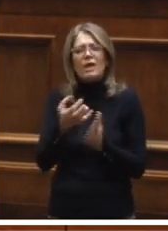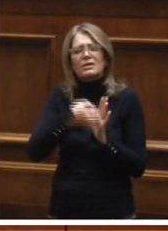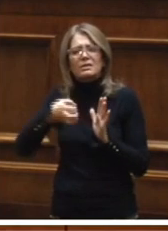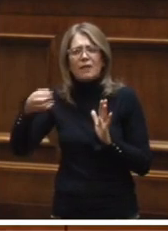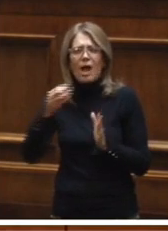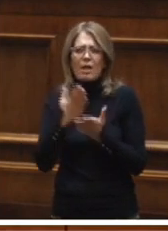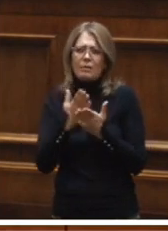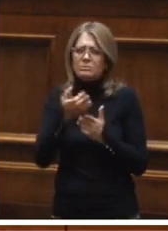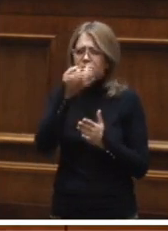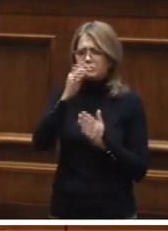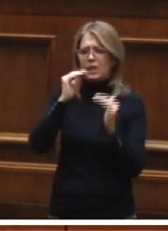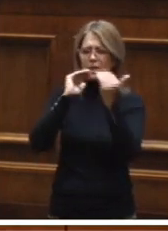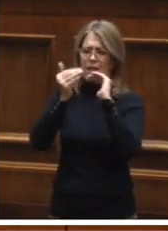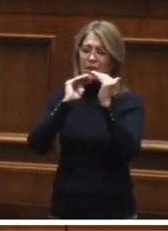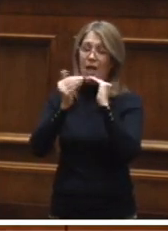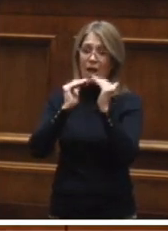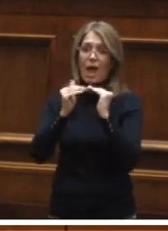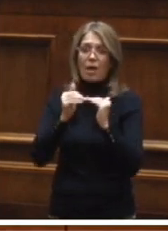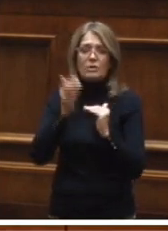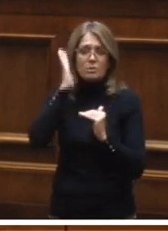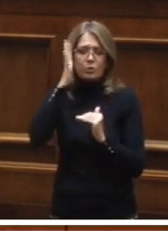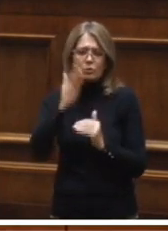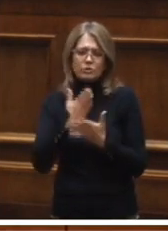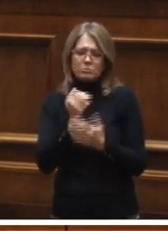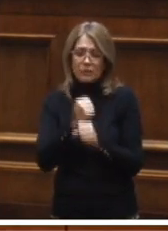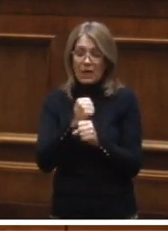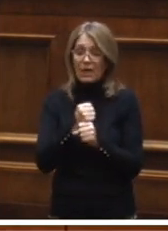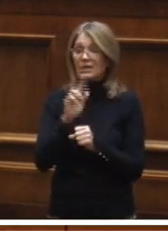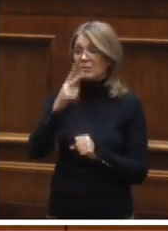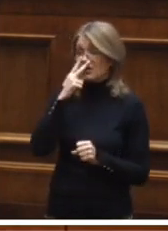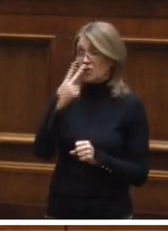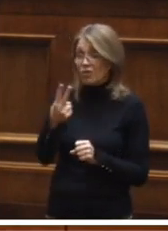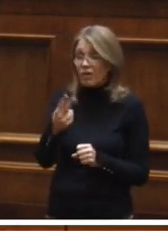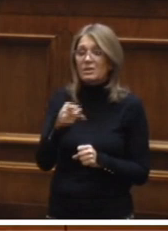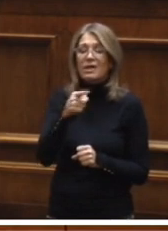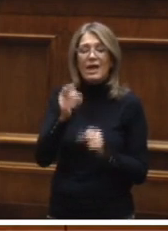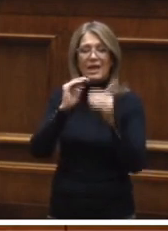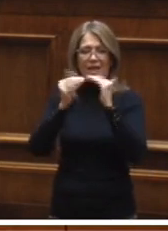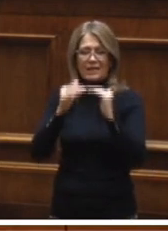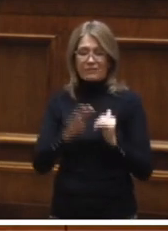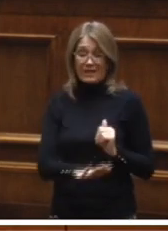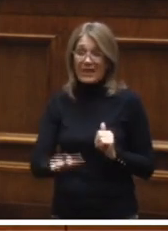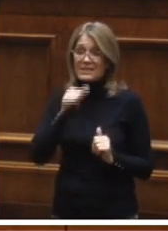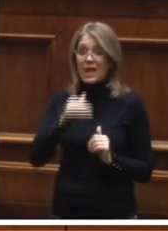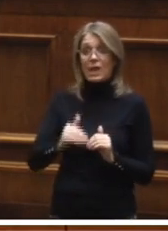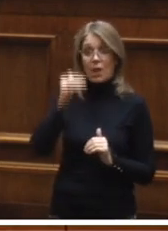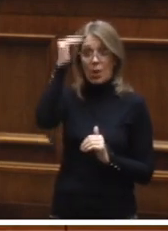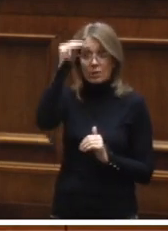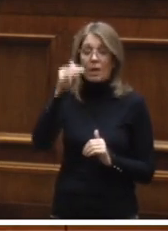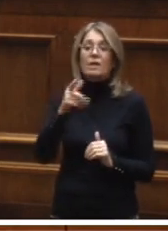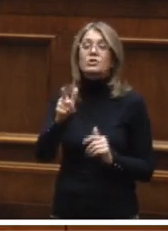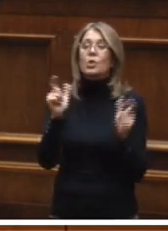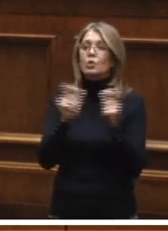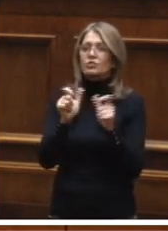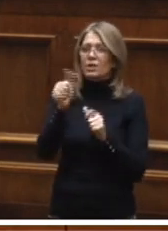princip jednakosti i tolerancije. Naime, imajući u vidu da princip jednakosti dece i odraslih, koji u savremenom društvu važi za